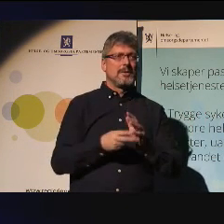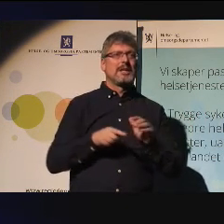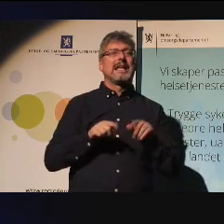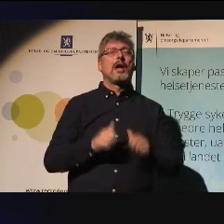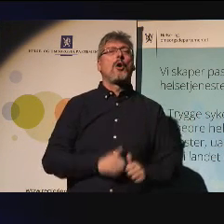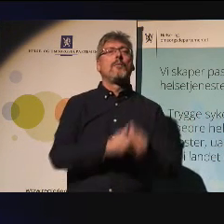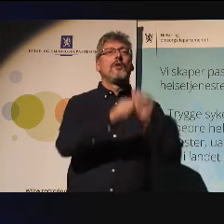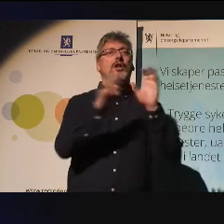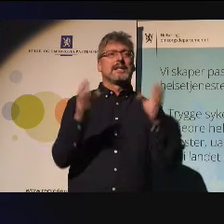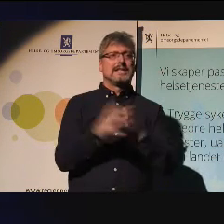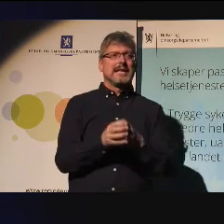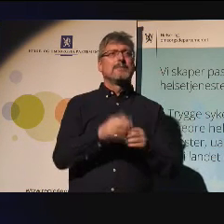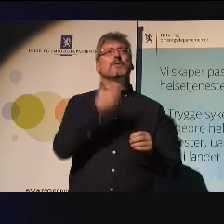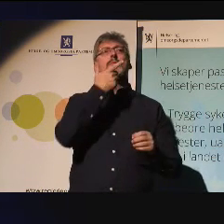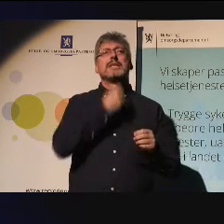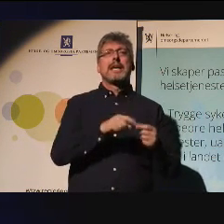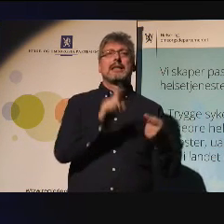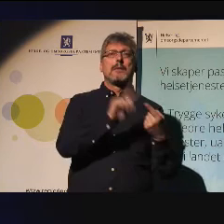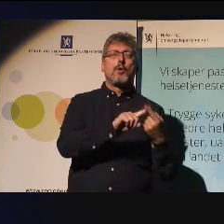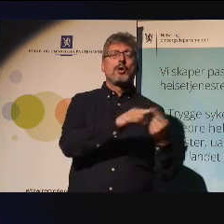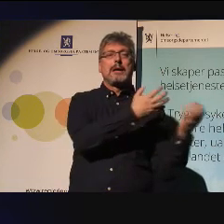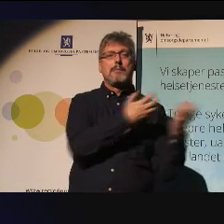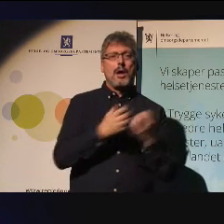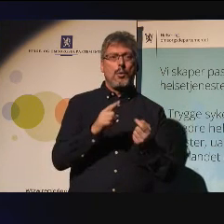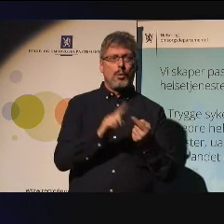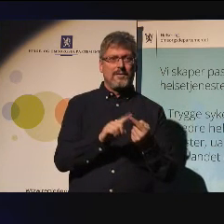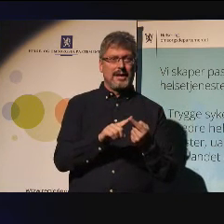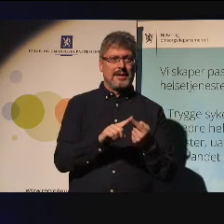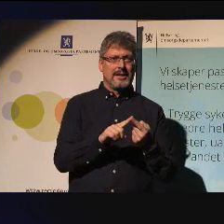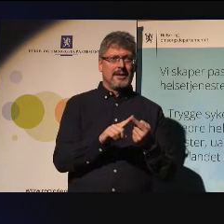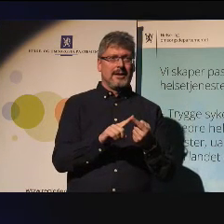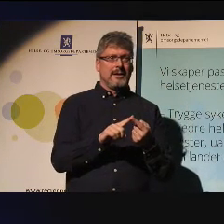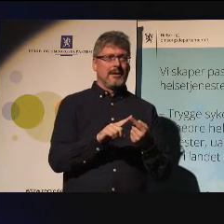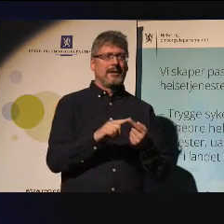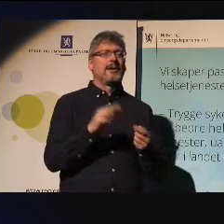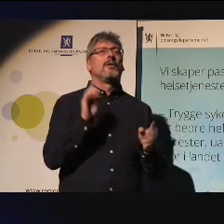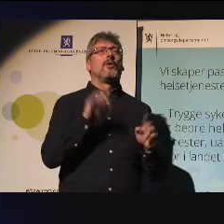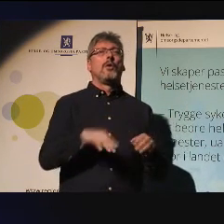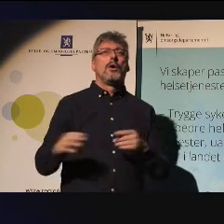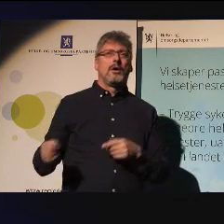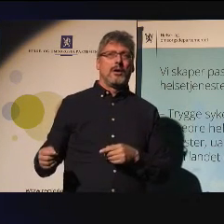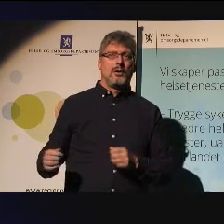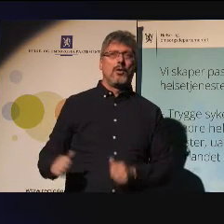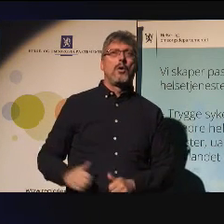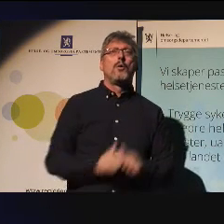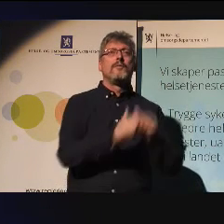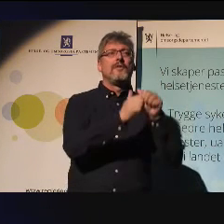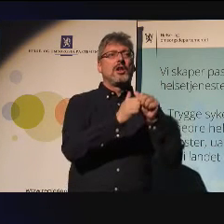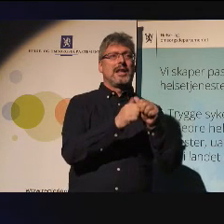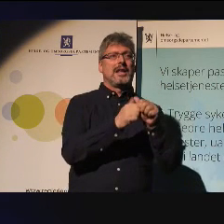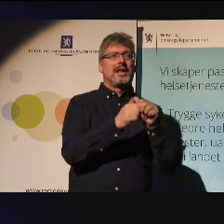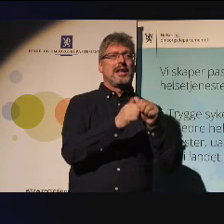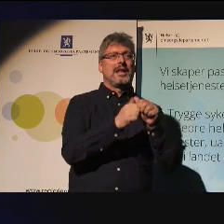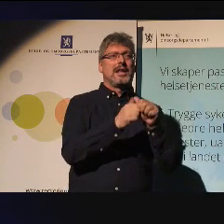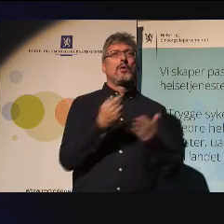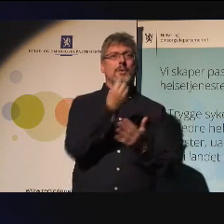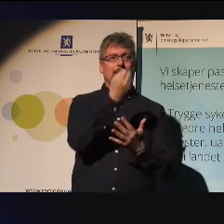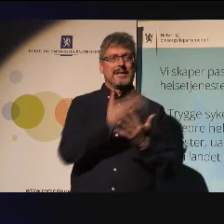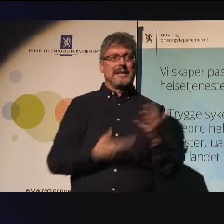oppfølgingsteam, som kjenner både behovene og ressursene deres. Oppfølgingsteamene er godt beskrevet